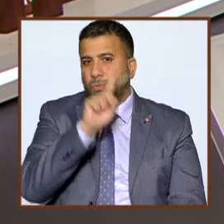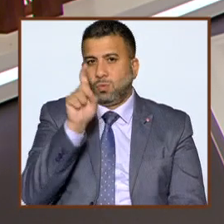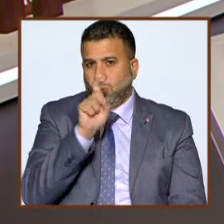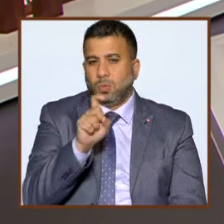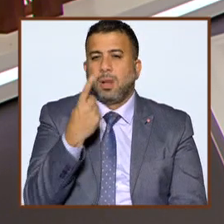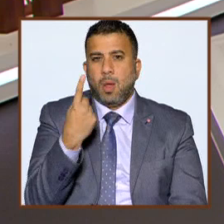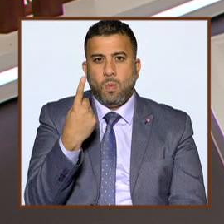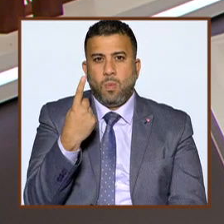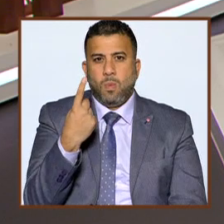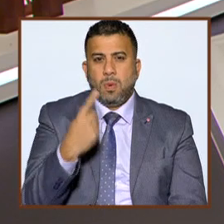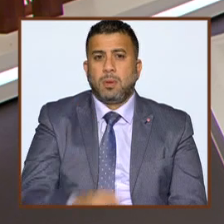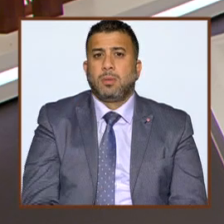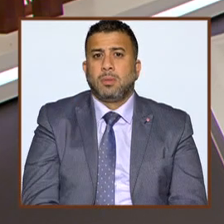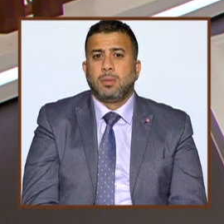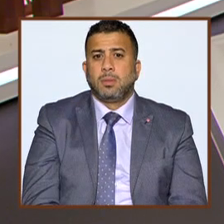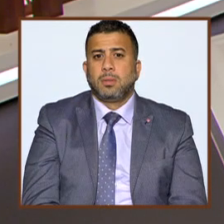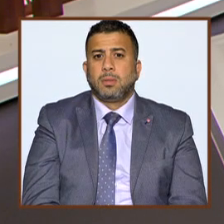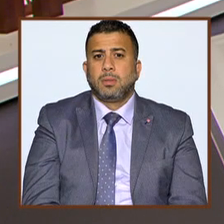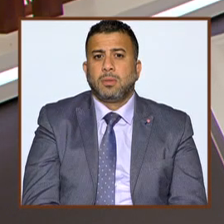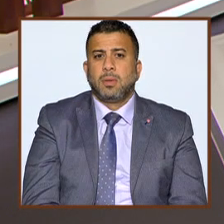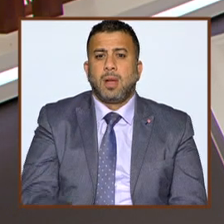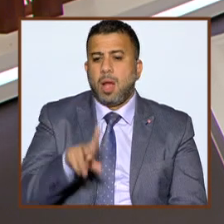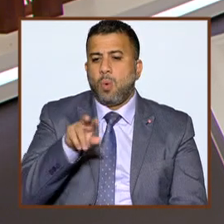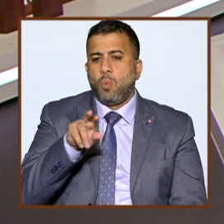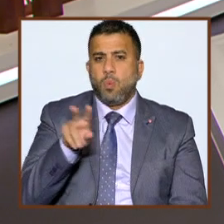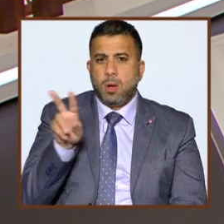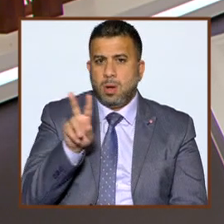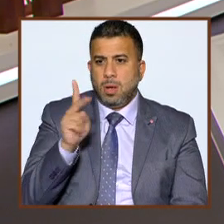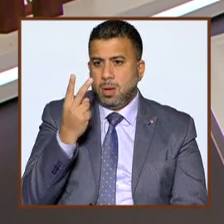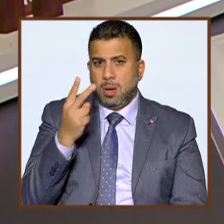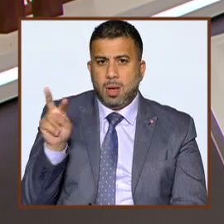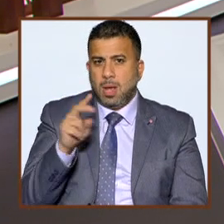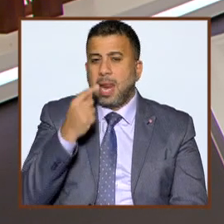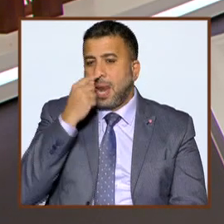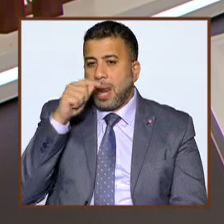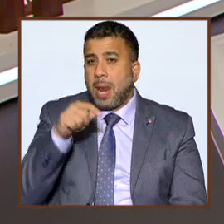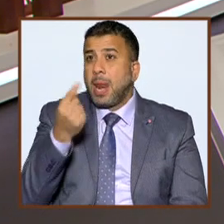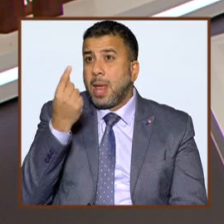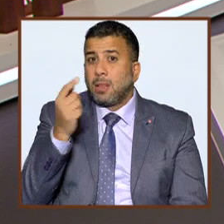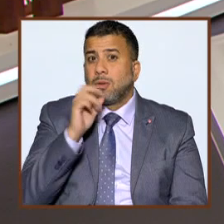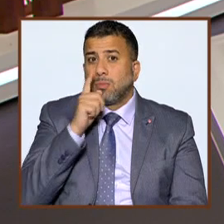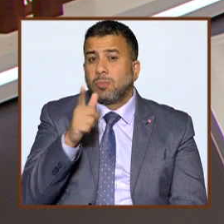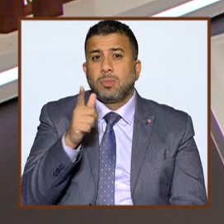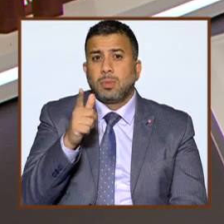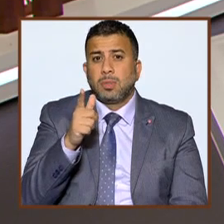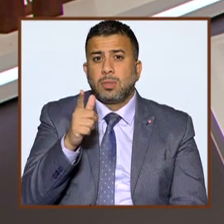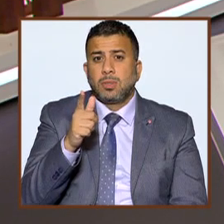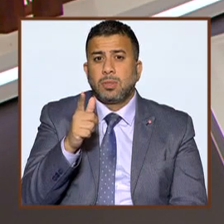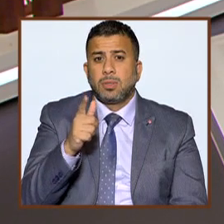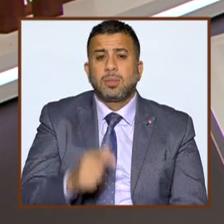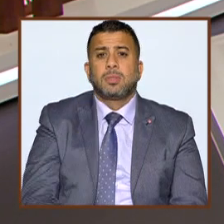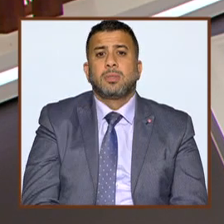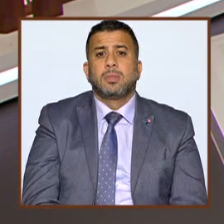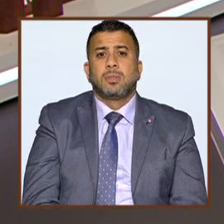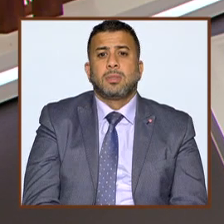نعم. فيه أخ وأخوه نذر على أنه يعطيه كل شهر 500. كم؟